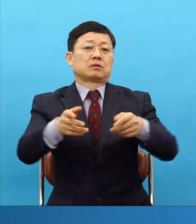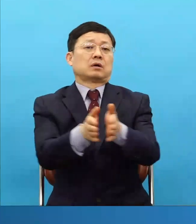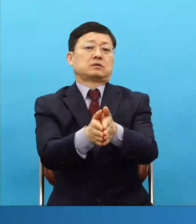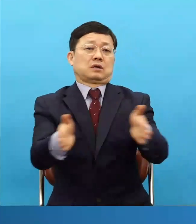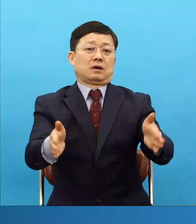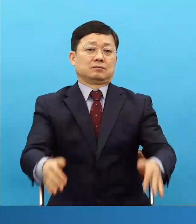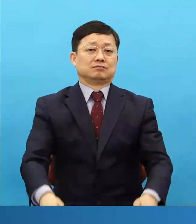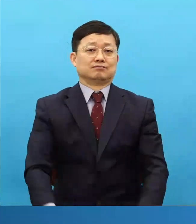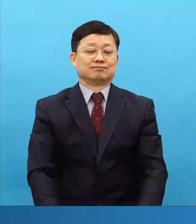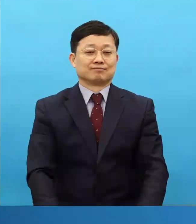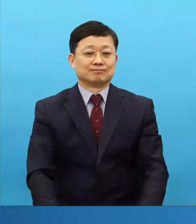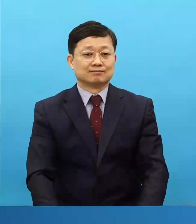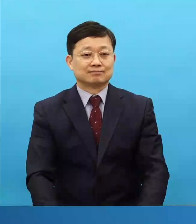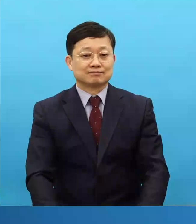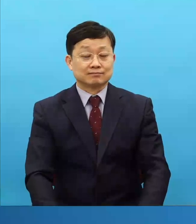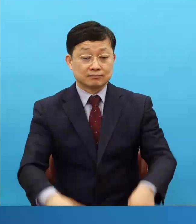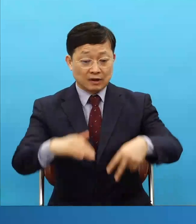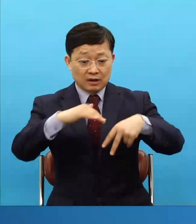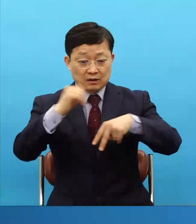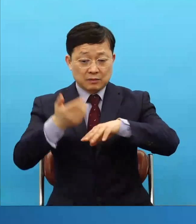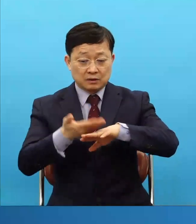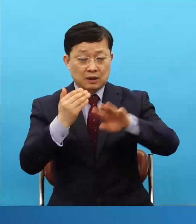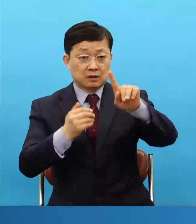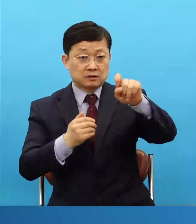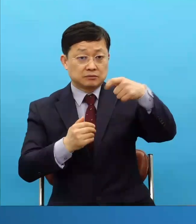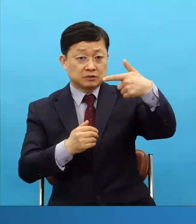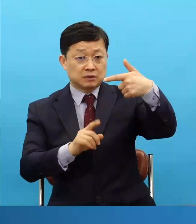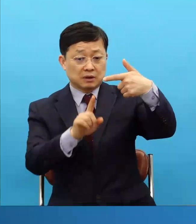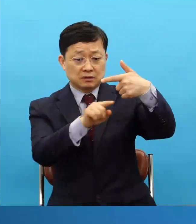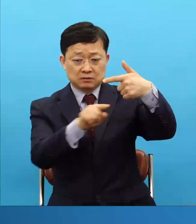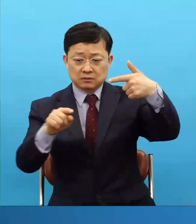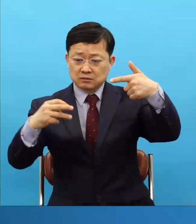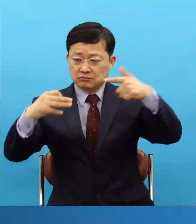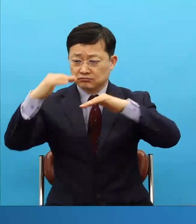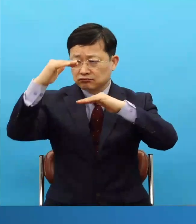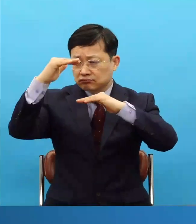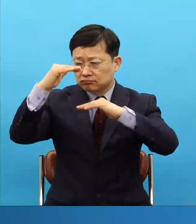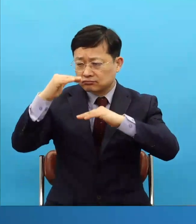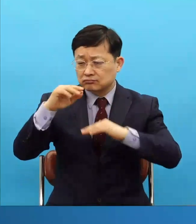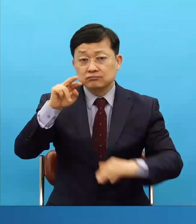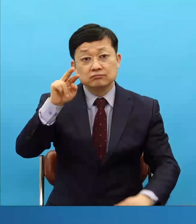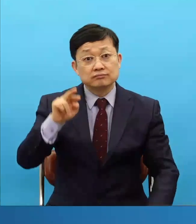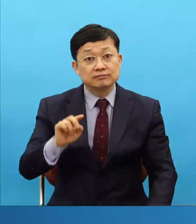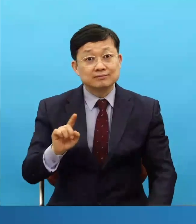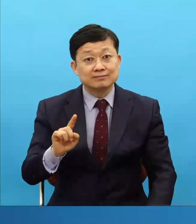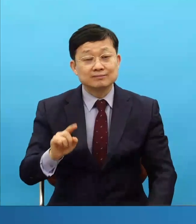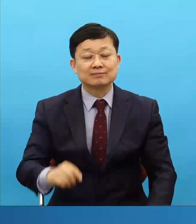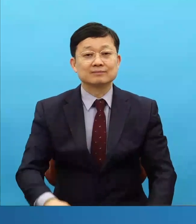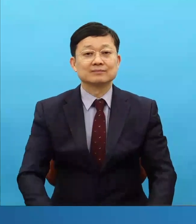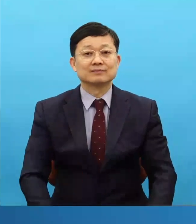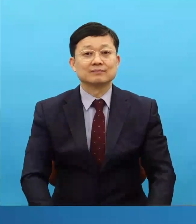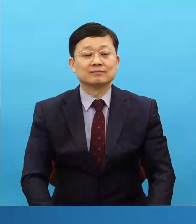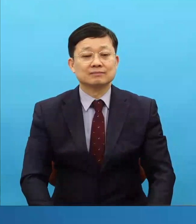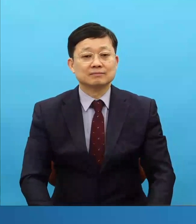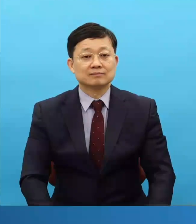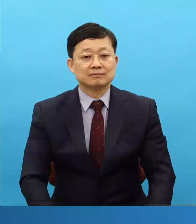사무엘상 16장 1절에서 13절 사이에는 뭐가 나오죠? What do we see in 1 Samuel 16 verse 1 through 13? 저 뭐 23절까지